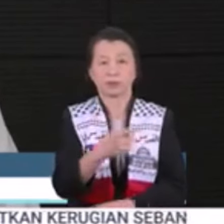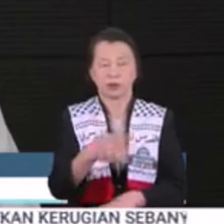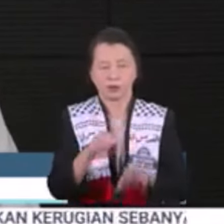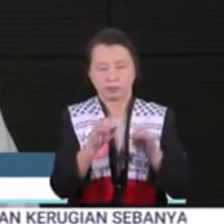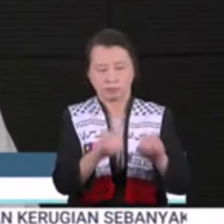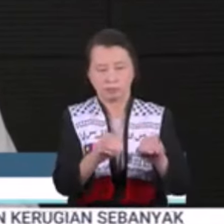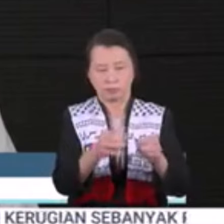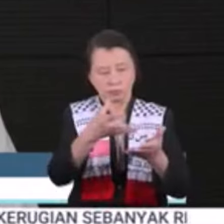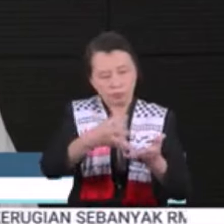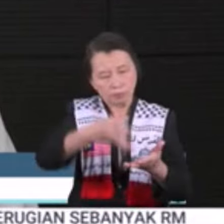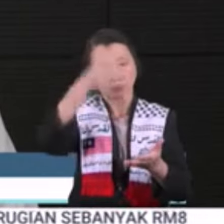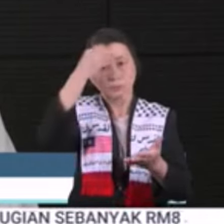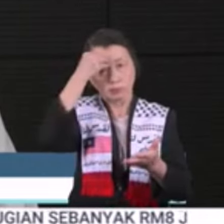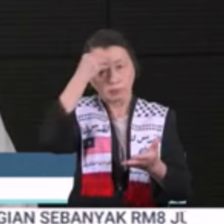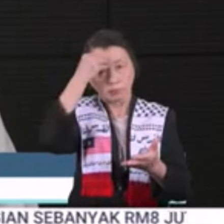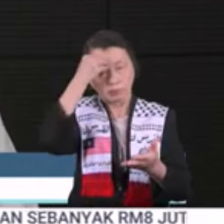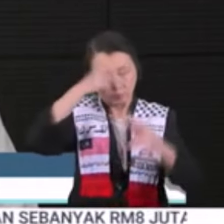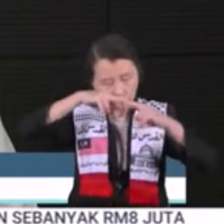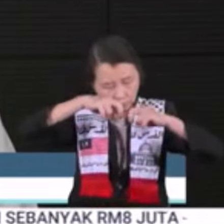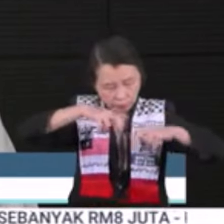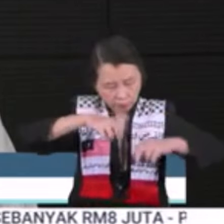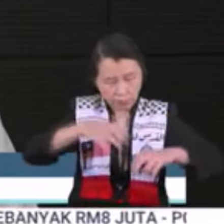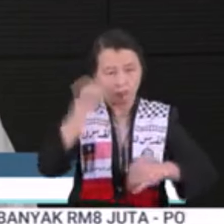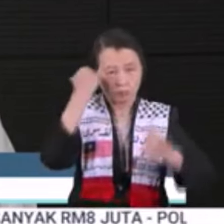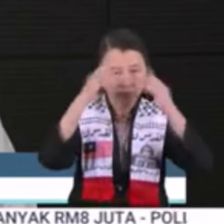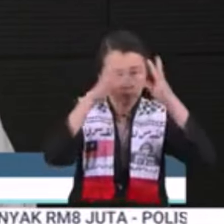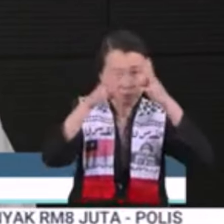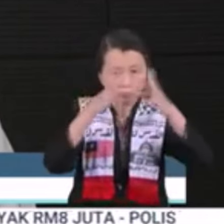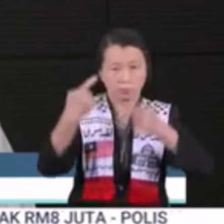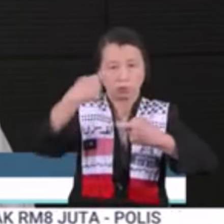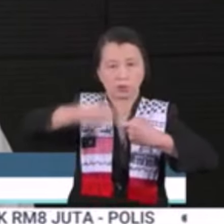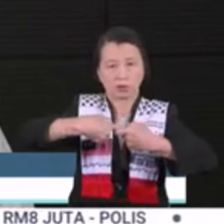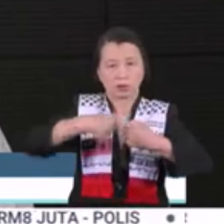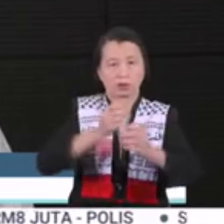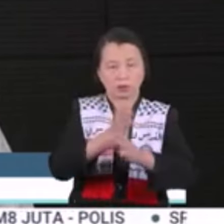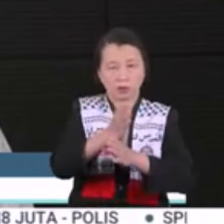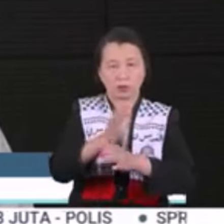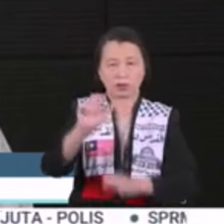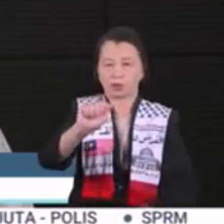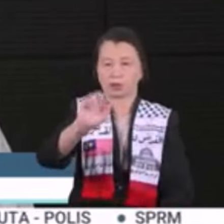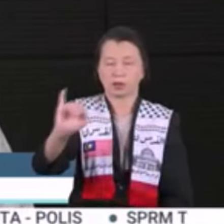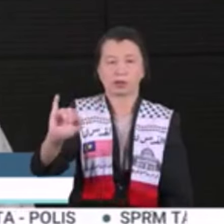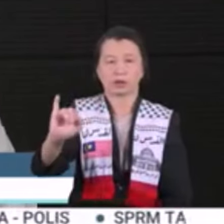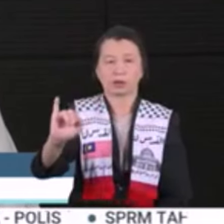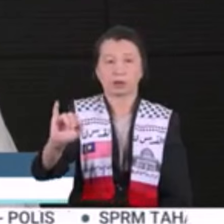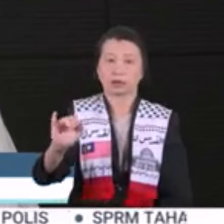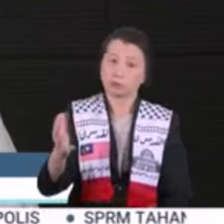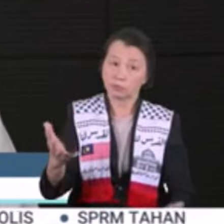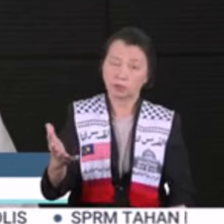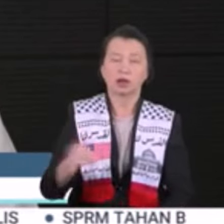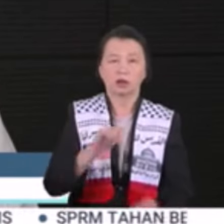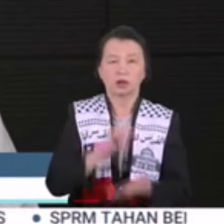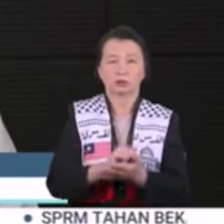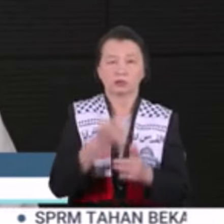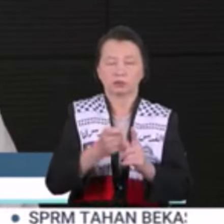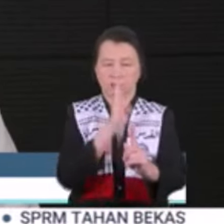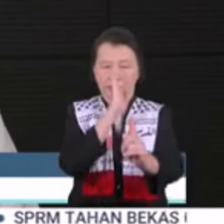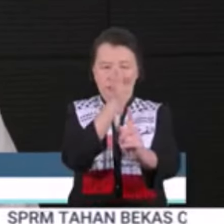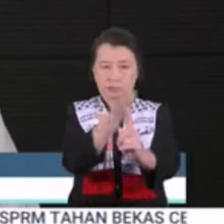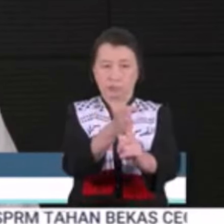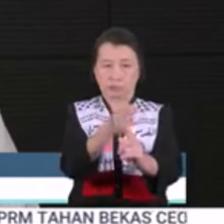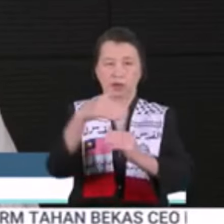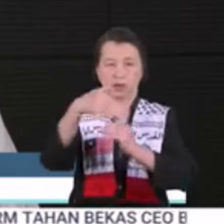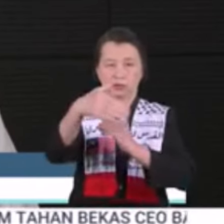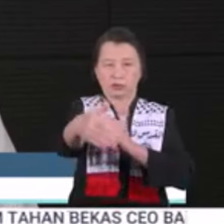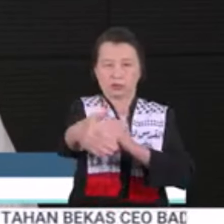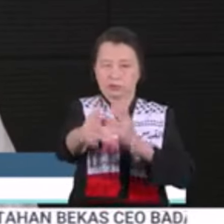pengajaran, pembelajaran, penyelidikan dan inovasi berkaitan dengan bidang artificial intelligence. Okey. Itu dari segi hala tuju yang jauh yang